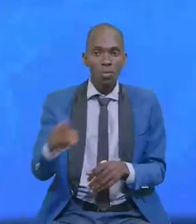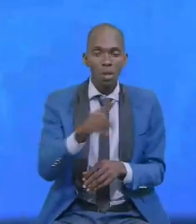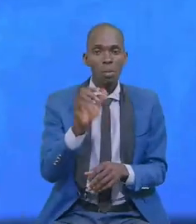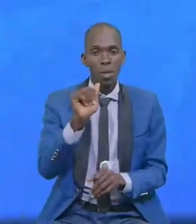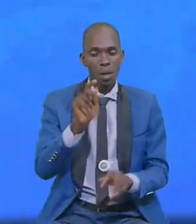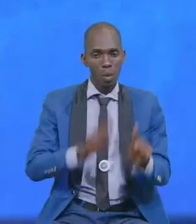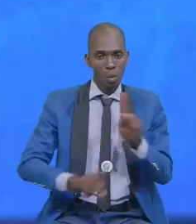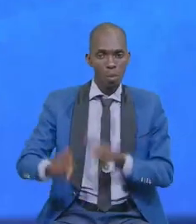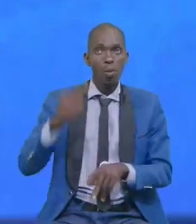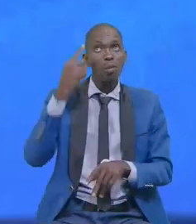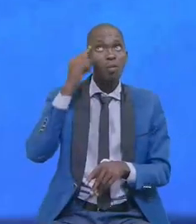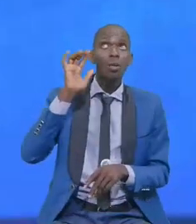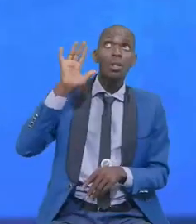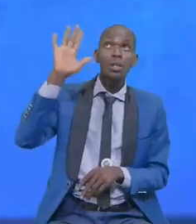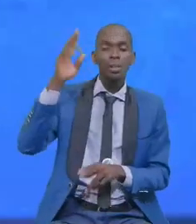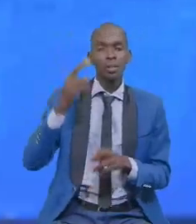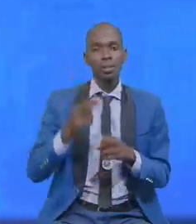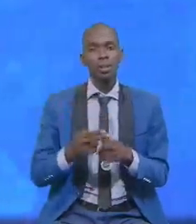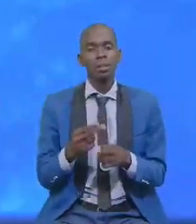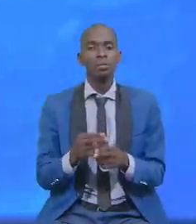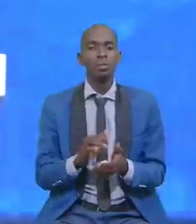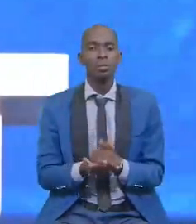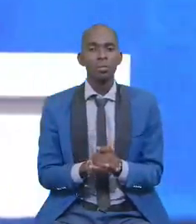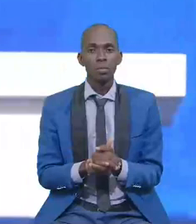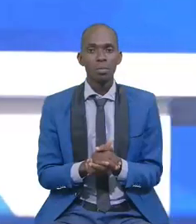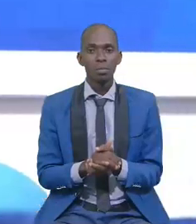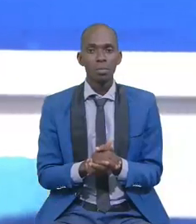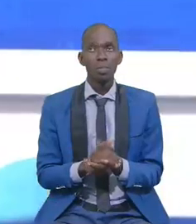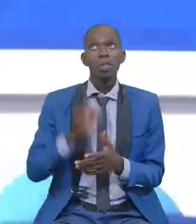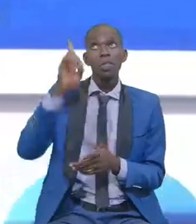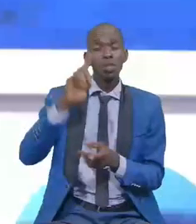Pour choisir du milieu d'un peuple qui porta son nom.